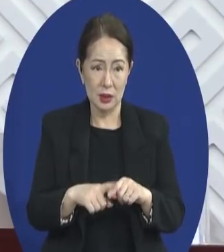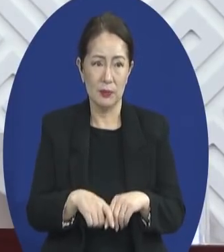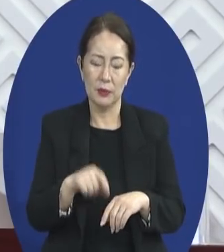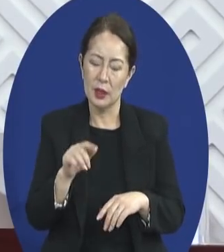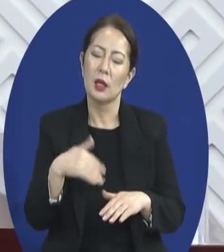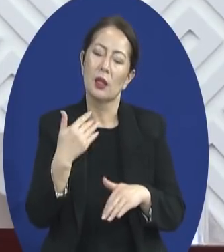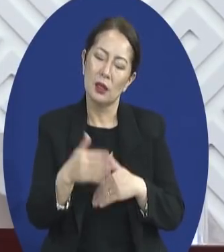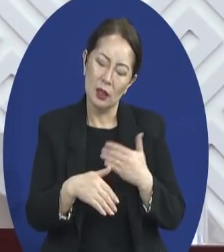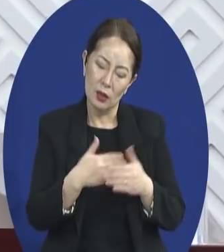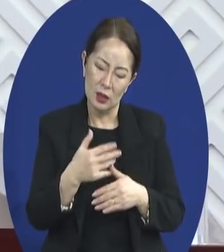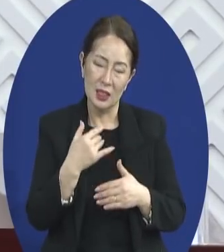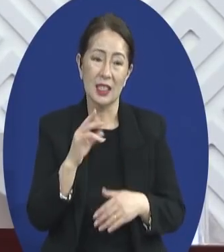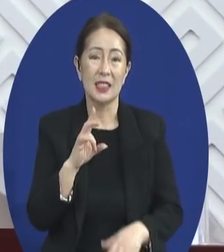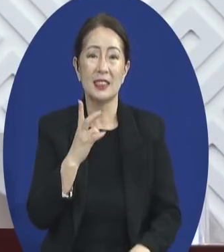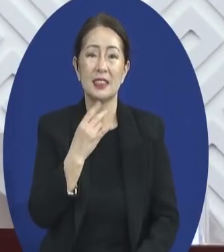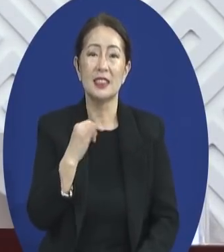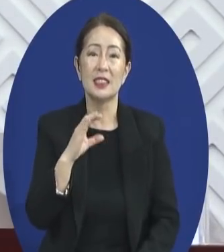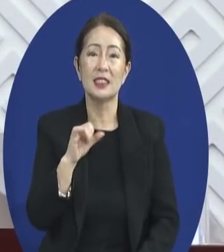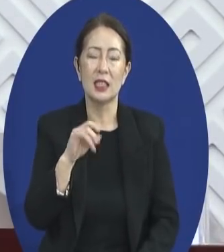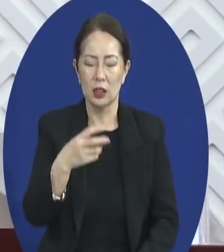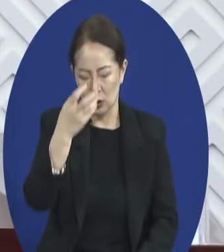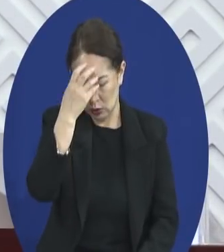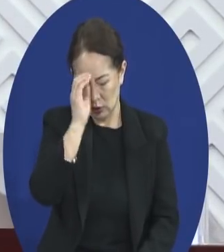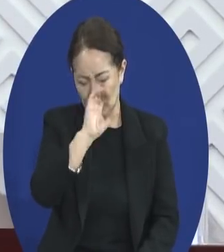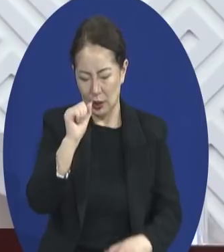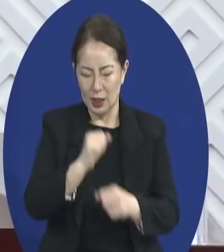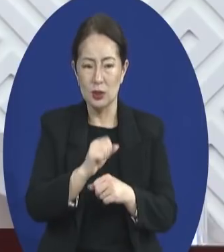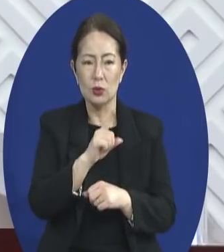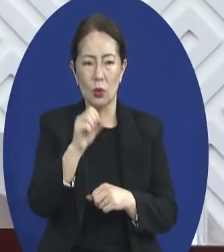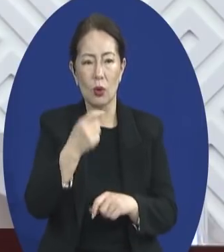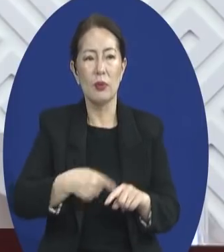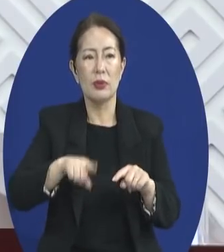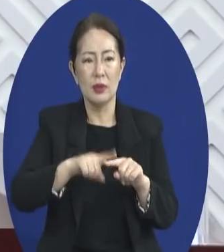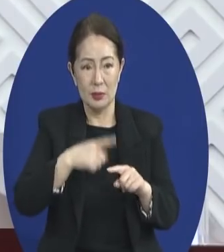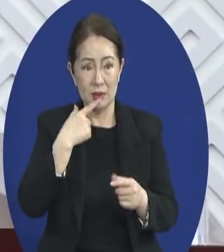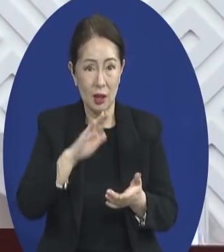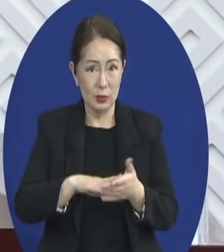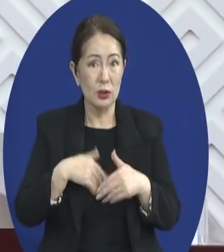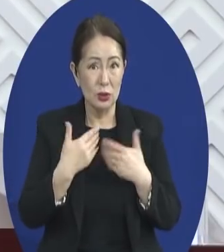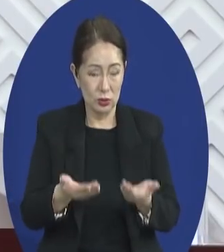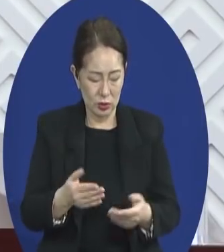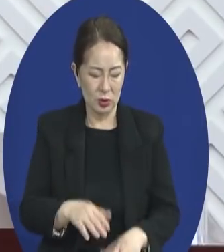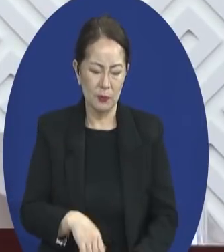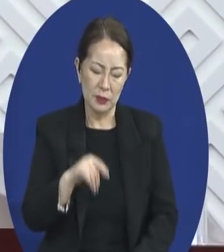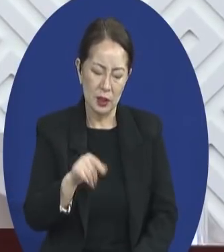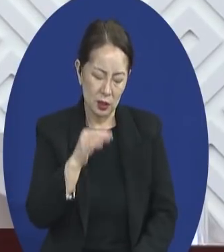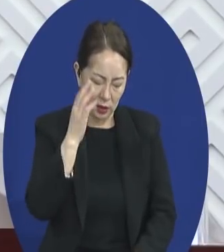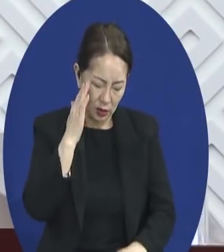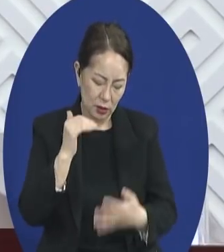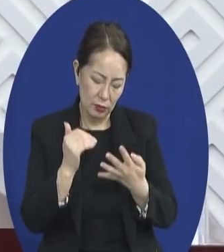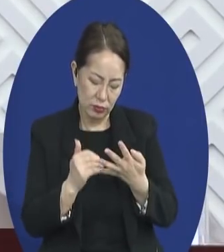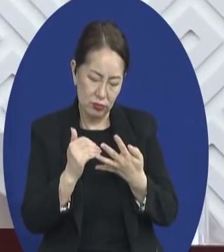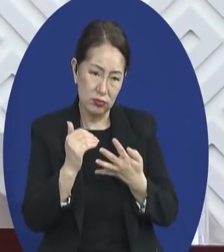яванда бид нар бол энэ нийслэлийн төрийн албан хаагчдын цалин 100% нэмнэ гэдэг ийм амлалтыг бол тав хүнд бол өгсөн байгаа. Энийгээ бас үе шаттай ингээ